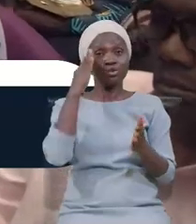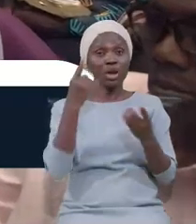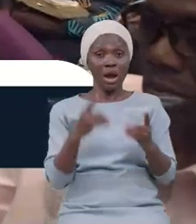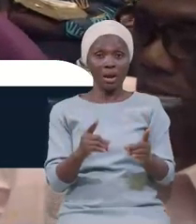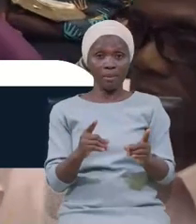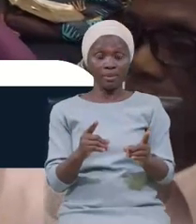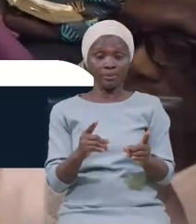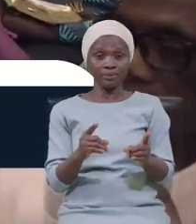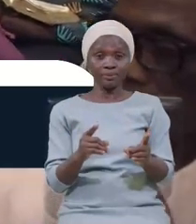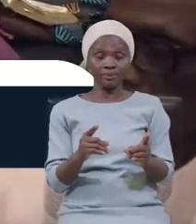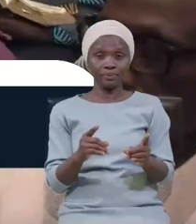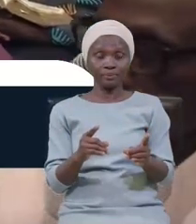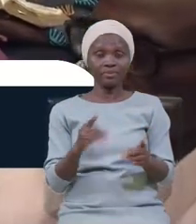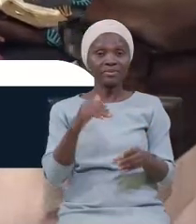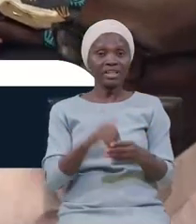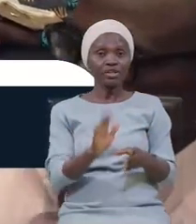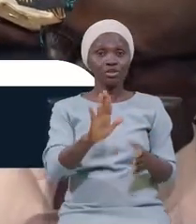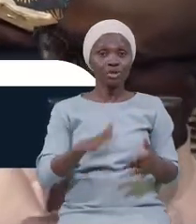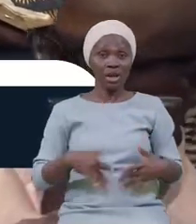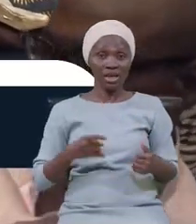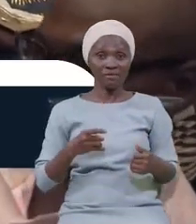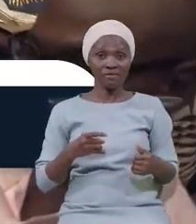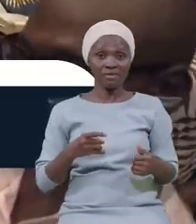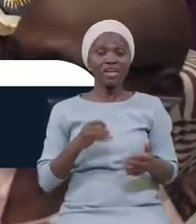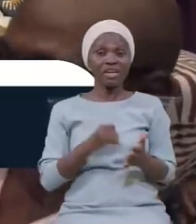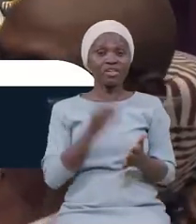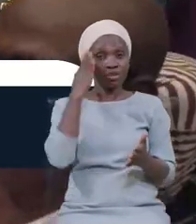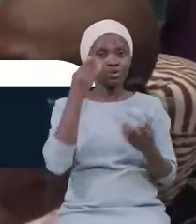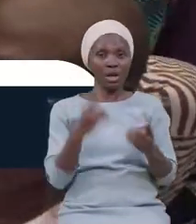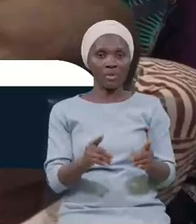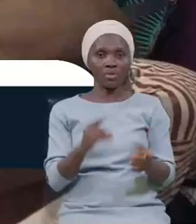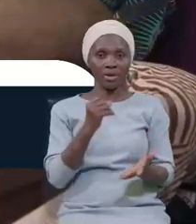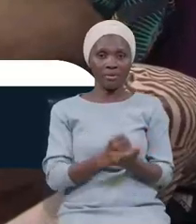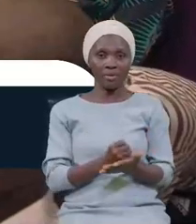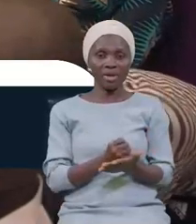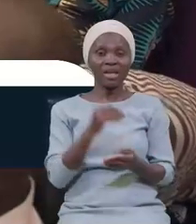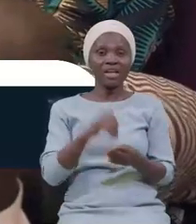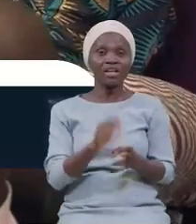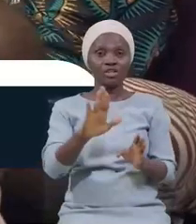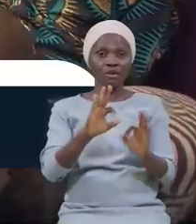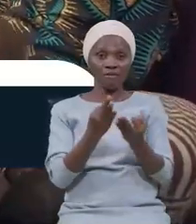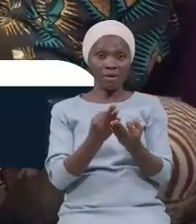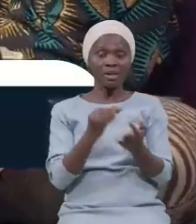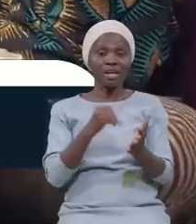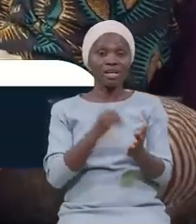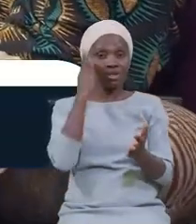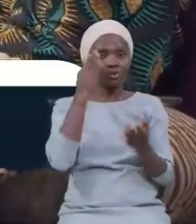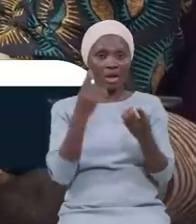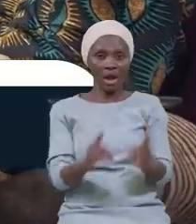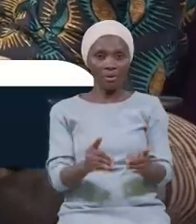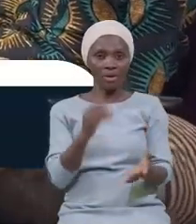Verset 32. Alors, dans votre vie, cela va s'accomplir. Dans votre famille, cela va